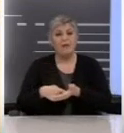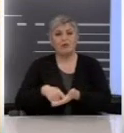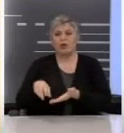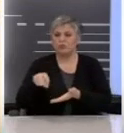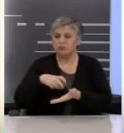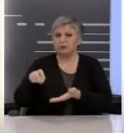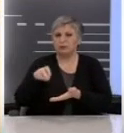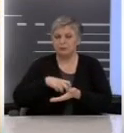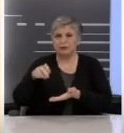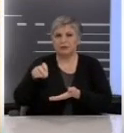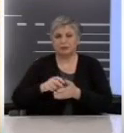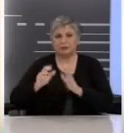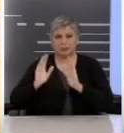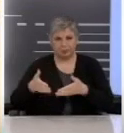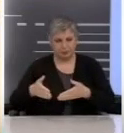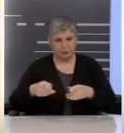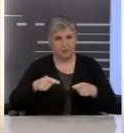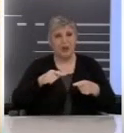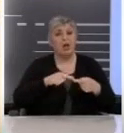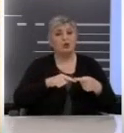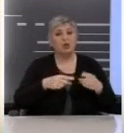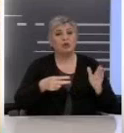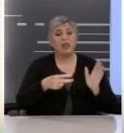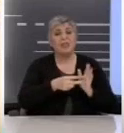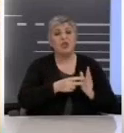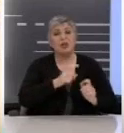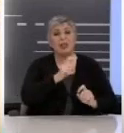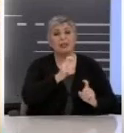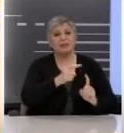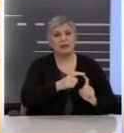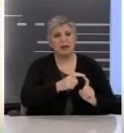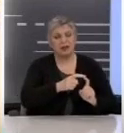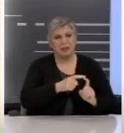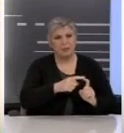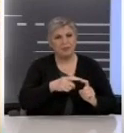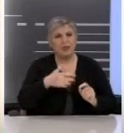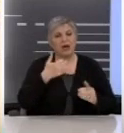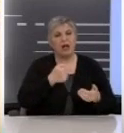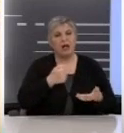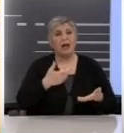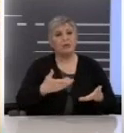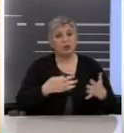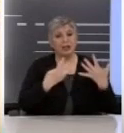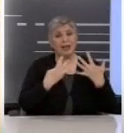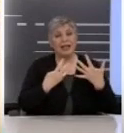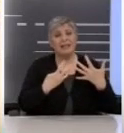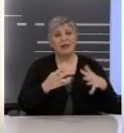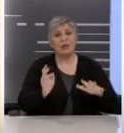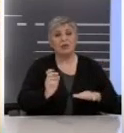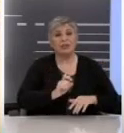2010, νέα κλίμακα φορολόγησης εισοδημάτων εσόδων 900 εκατομμυρίων